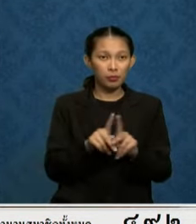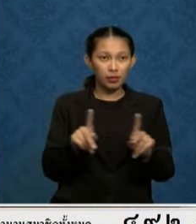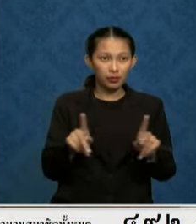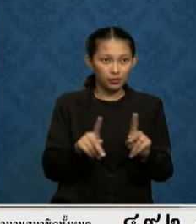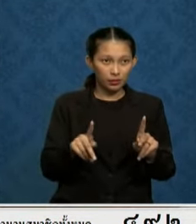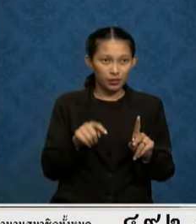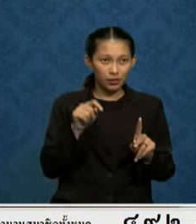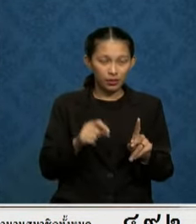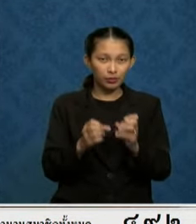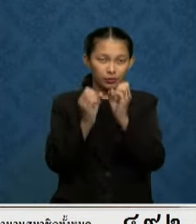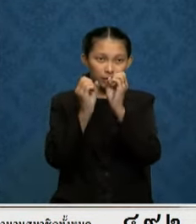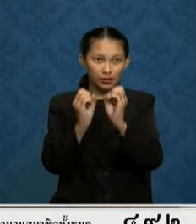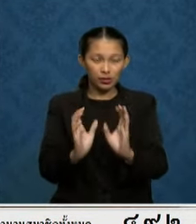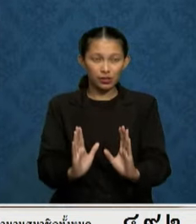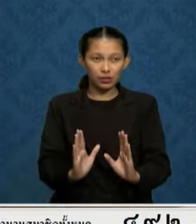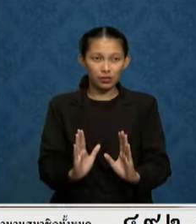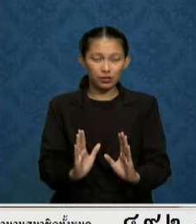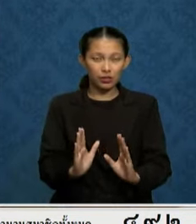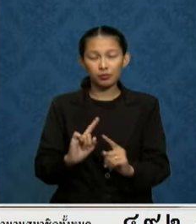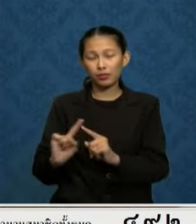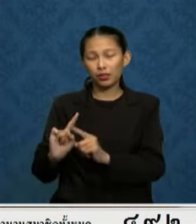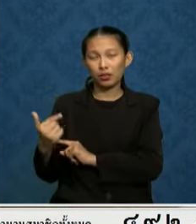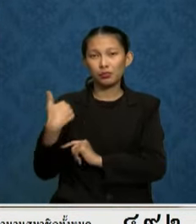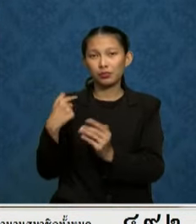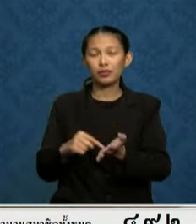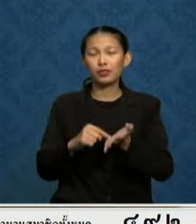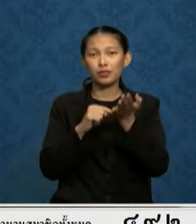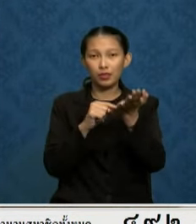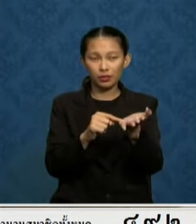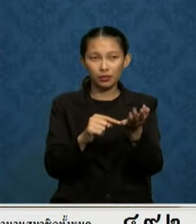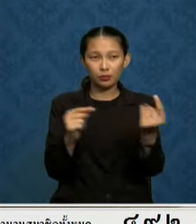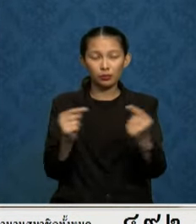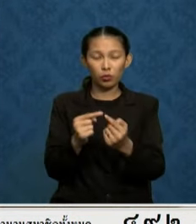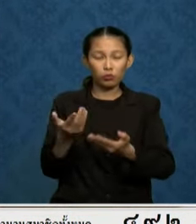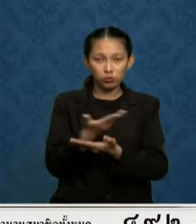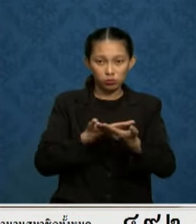กรอมษฐตการอาจารย์หายท่านนะครัได้เสENEUR jugar